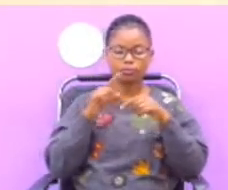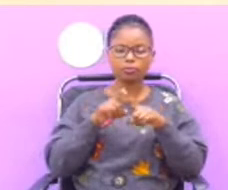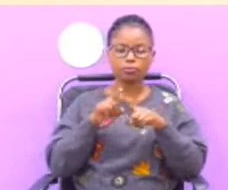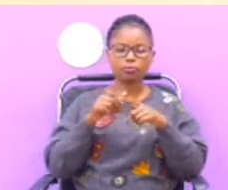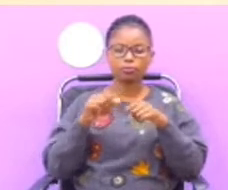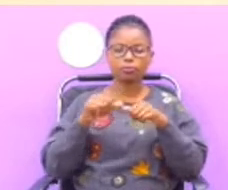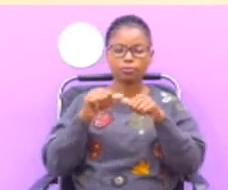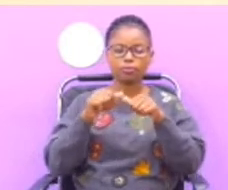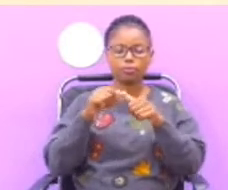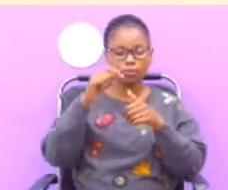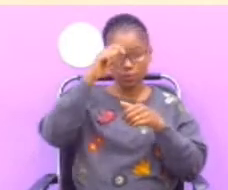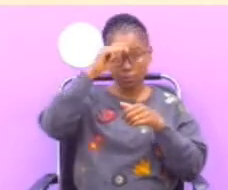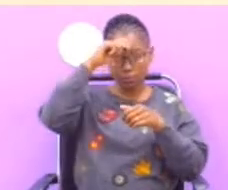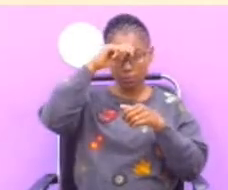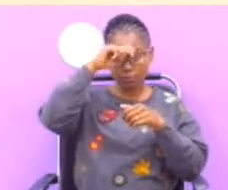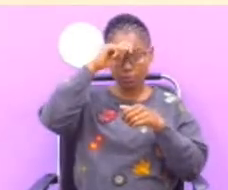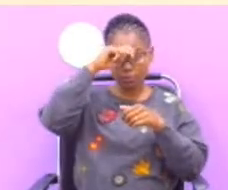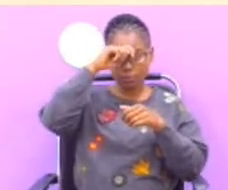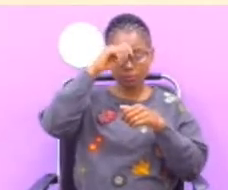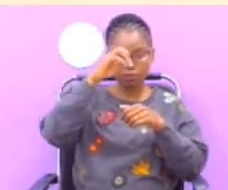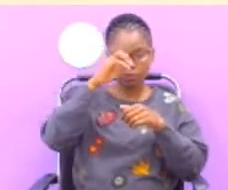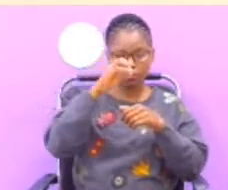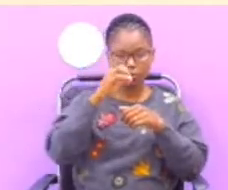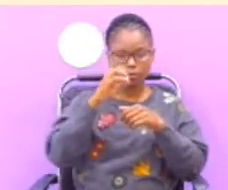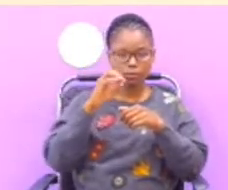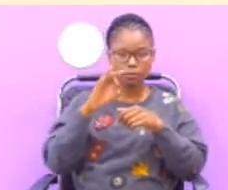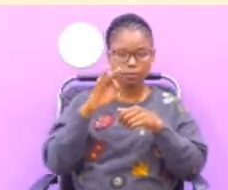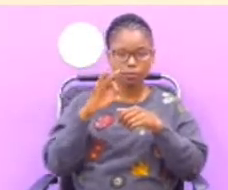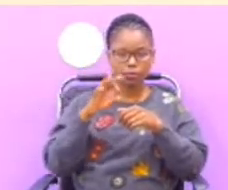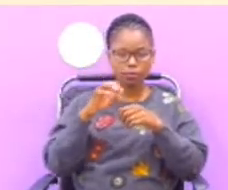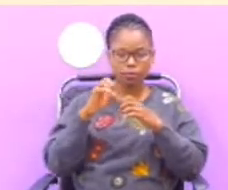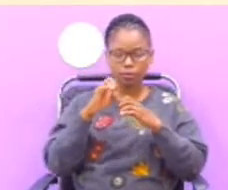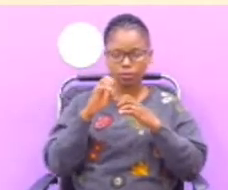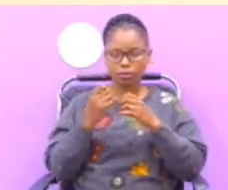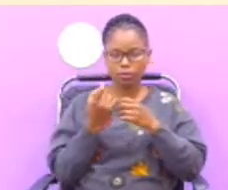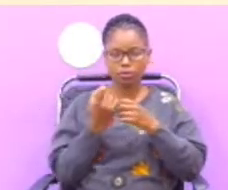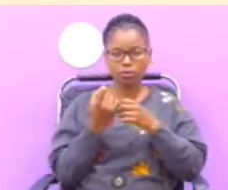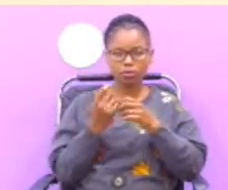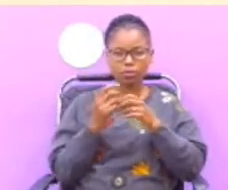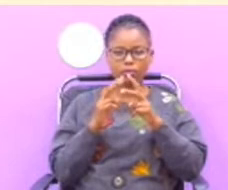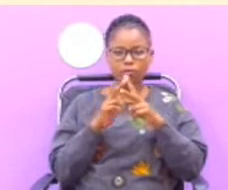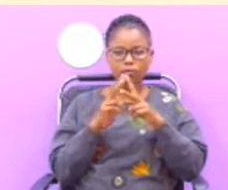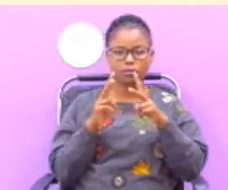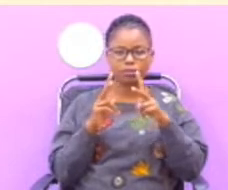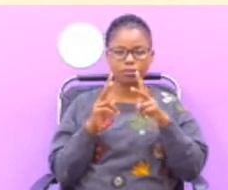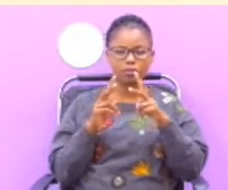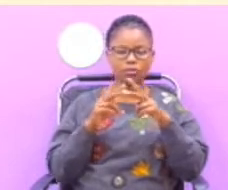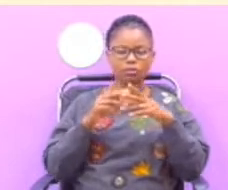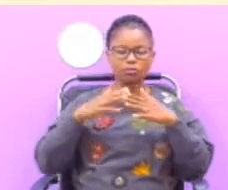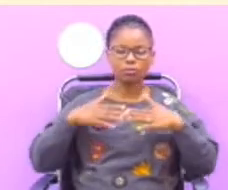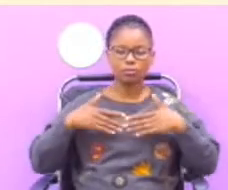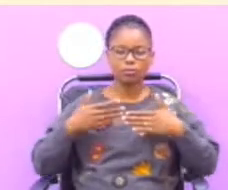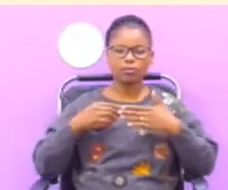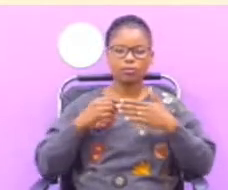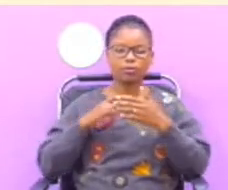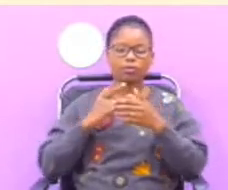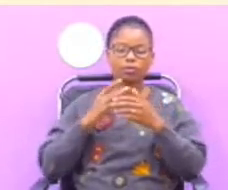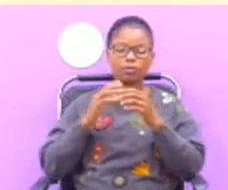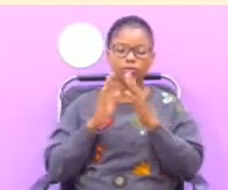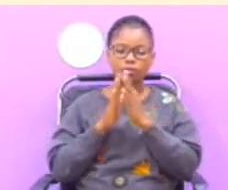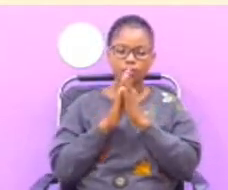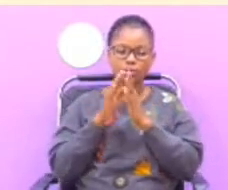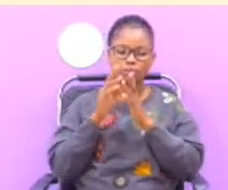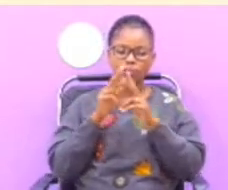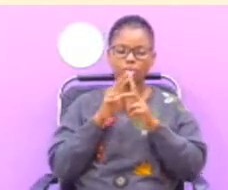na tũhe ũgĩ wa kũmĩtaũra tũmĩrĩkie o ndagĩka-inĩ ĩno no ngene na njigue ngocete Ngai Bwana